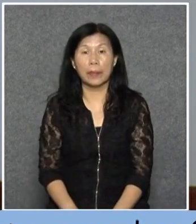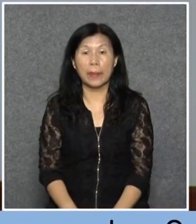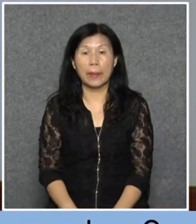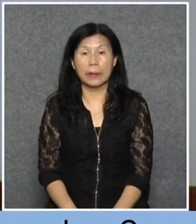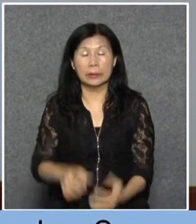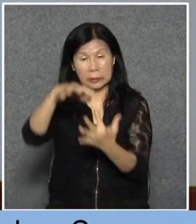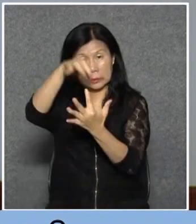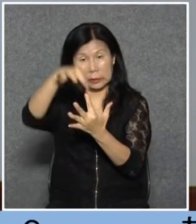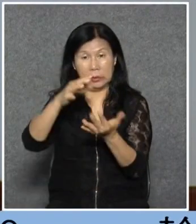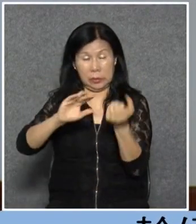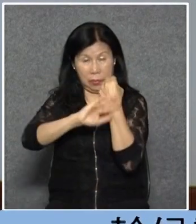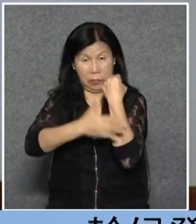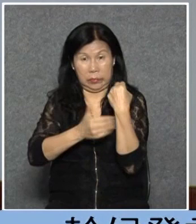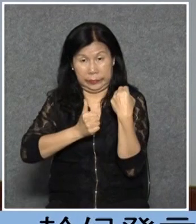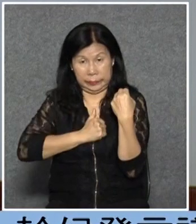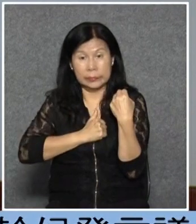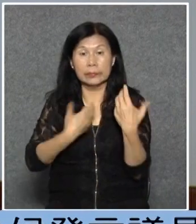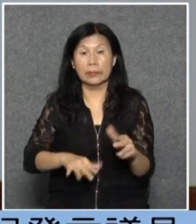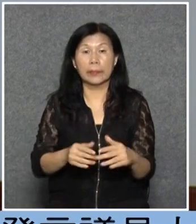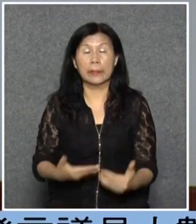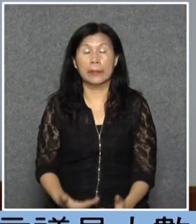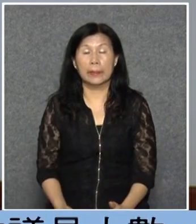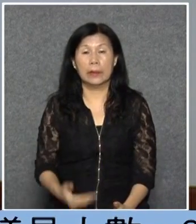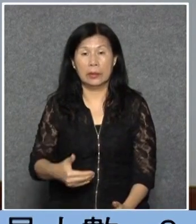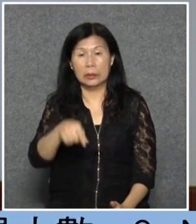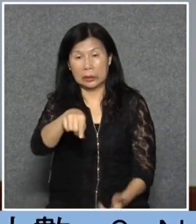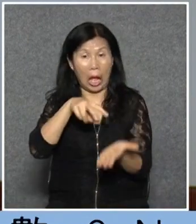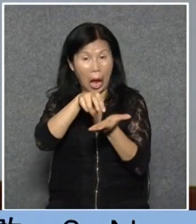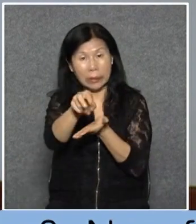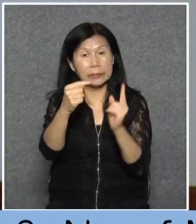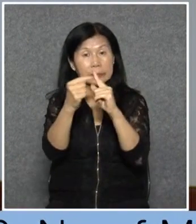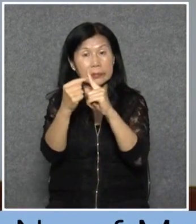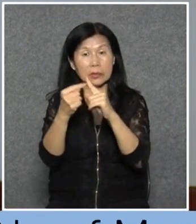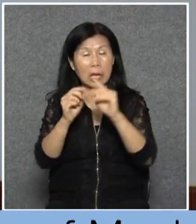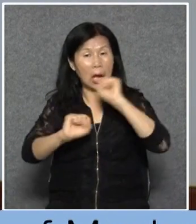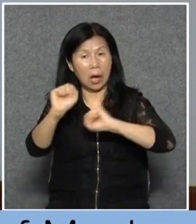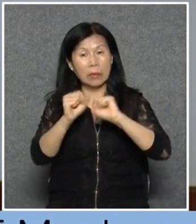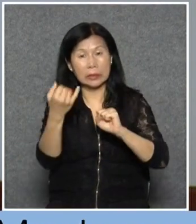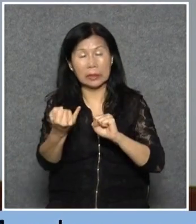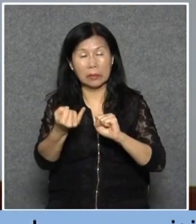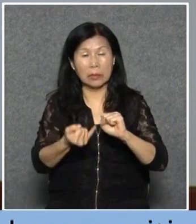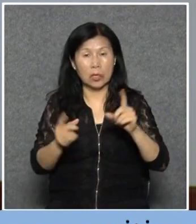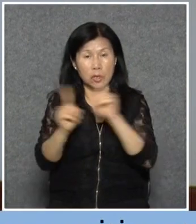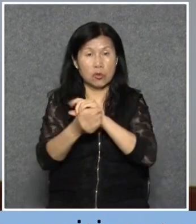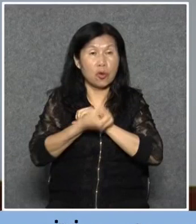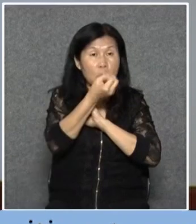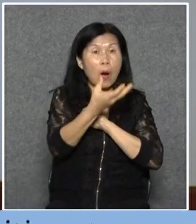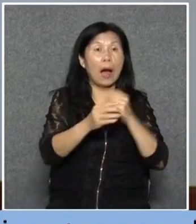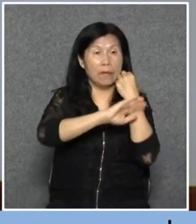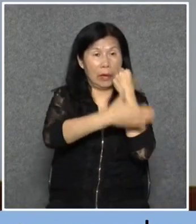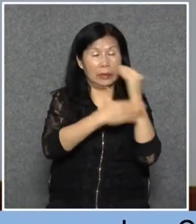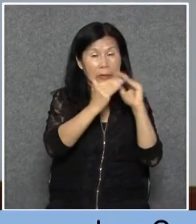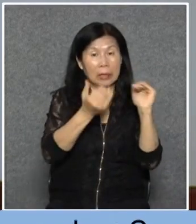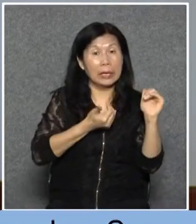選擇律師同埋對呢一個行政人員嘅行為向法院提出訴訟。 梁議員，你提咗問題，請你俾局長回答。